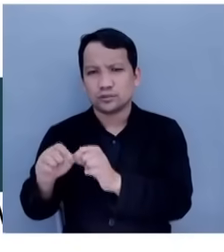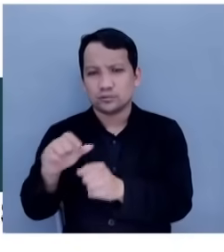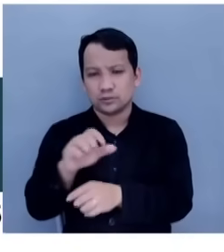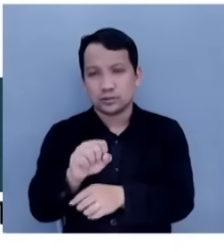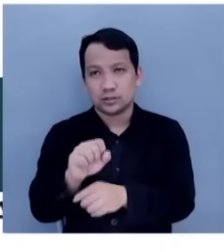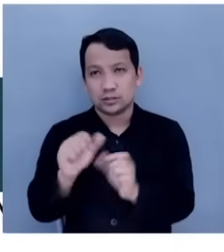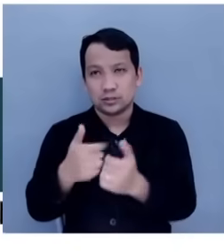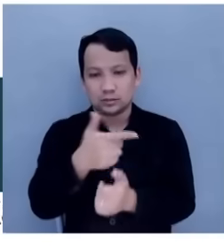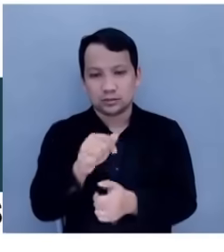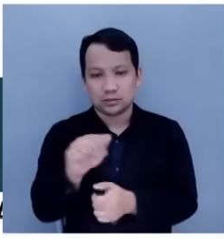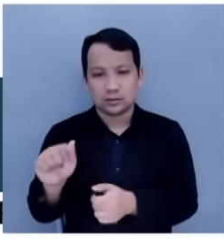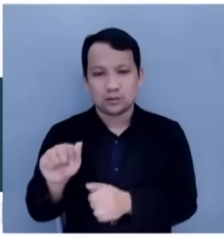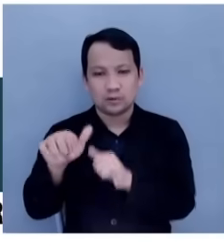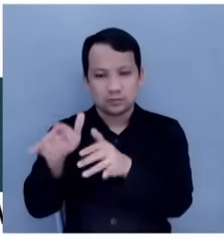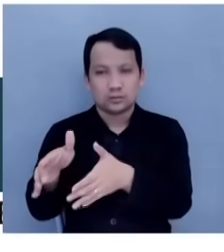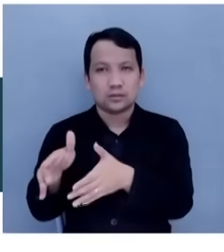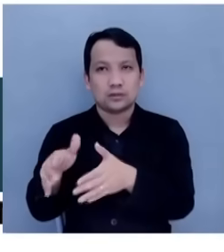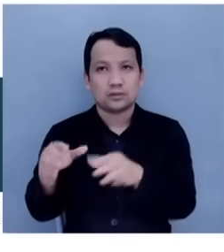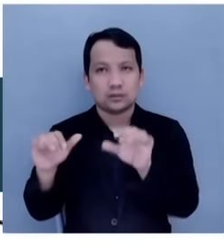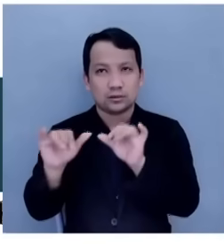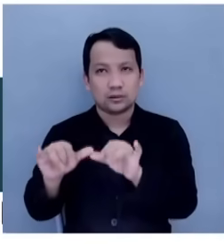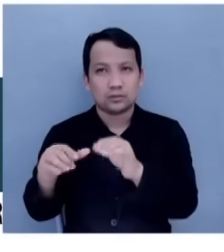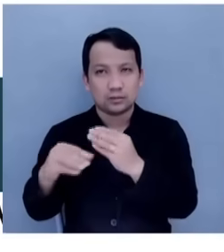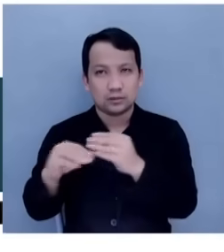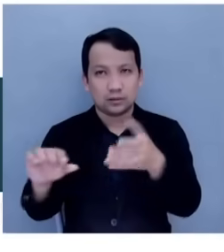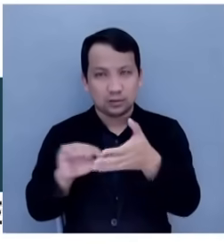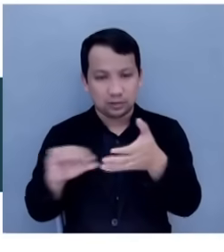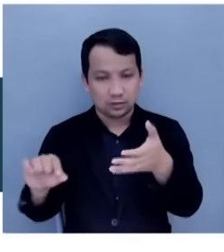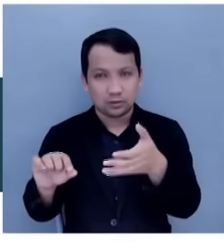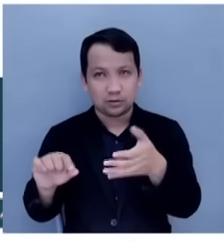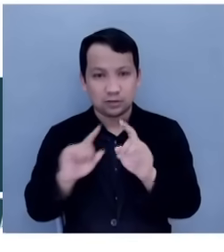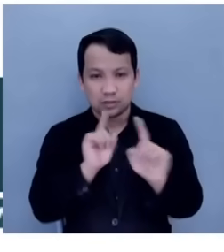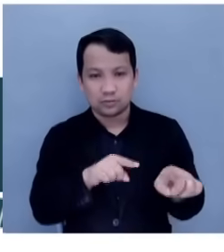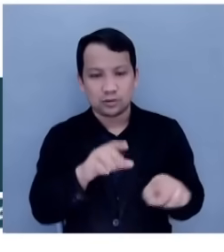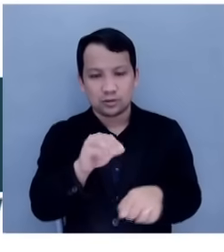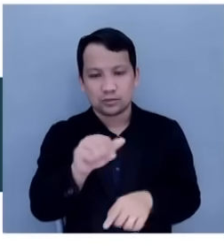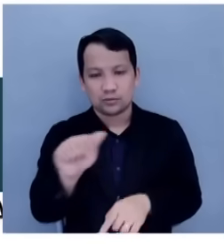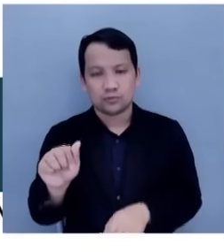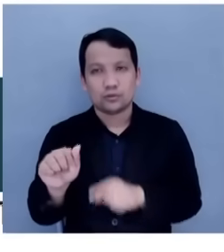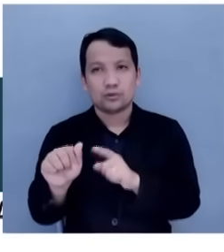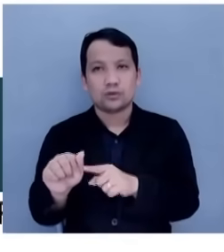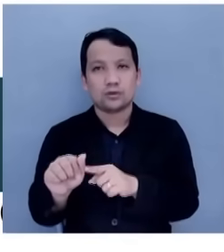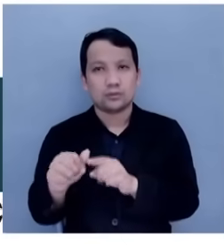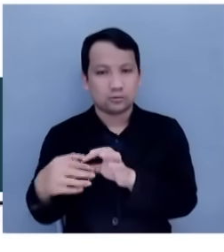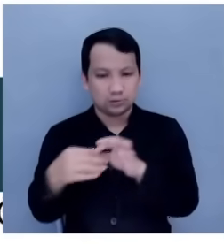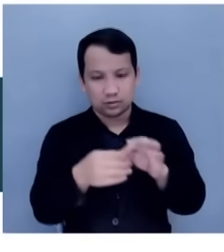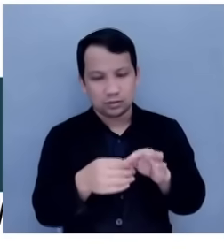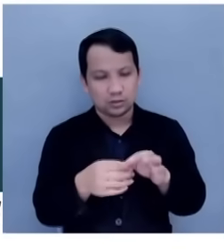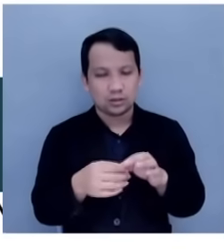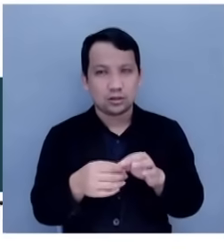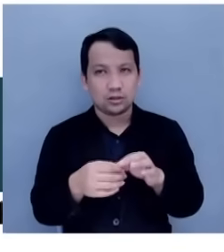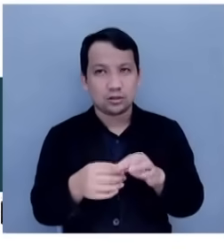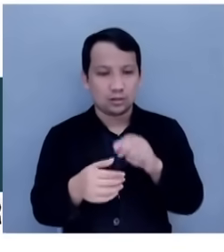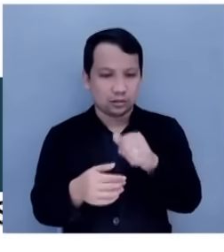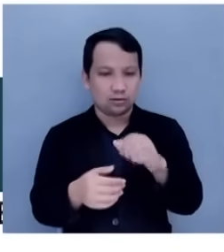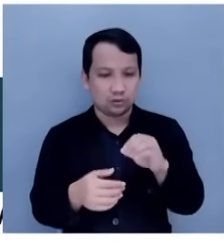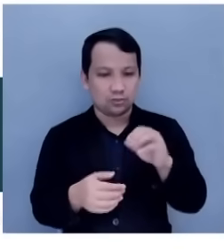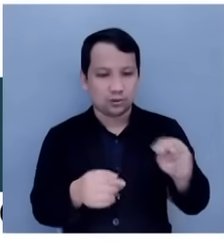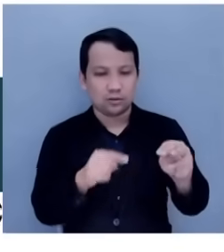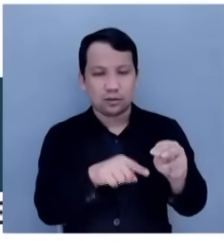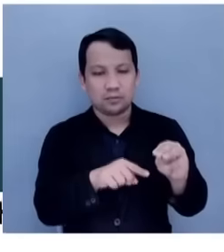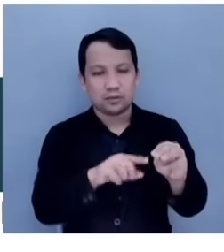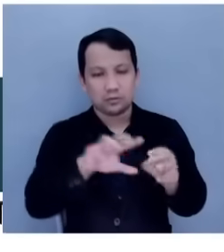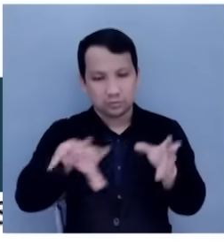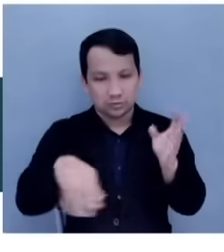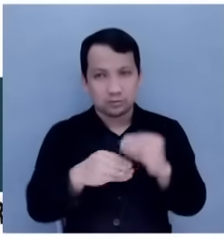natin na manatili yung section na yon doon sa pagre-report ng COA as regards dito sa AOM. At sana